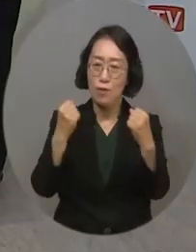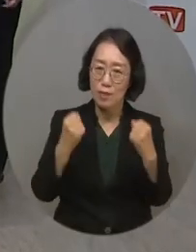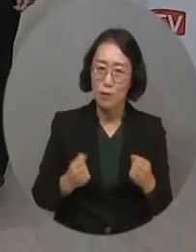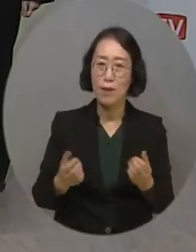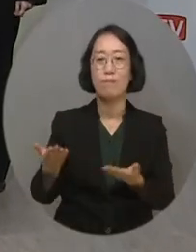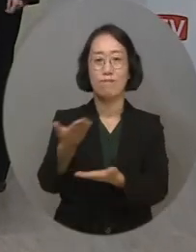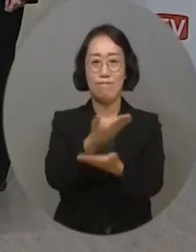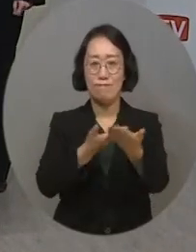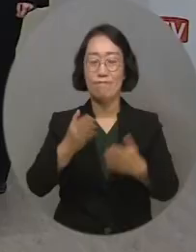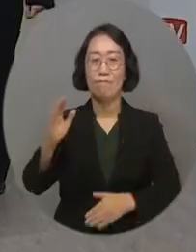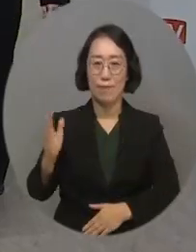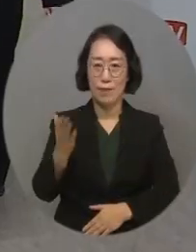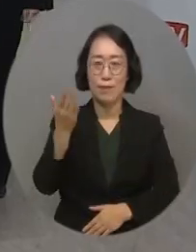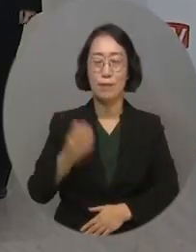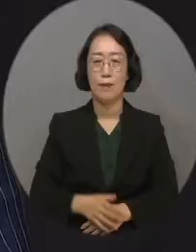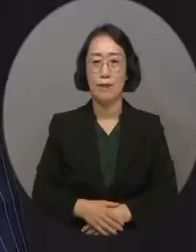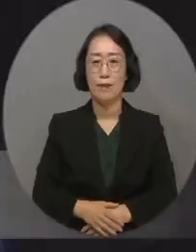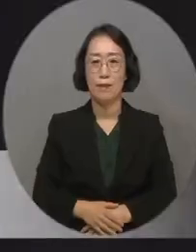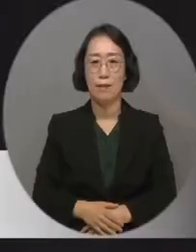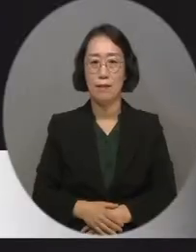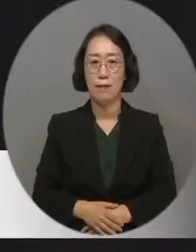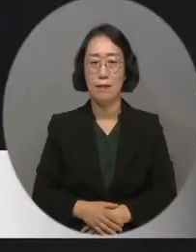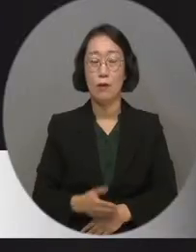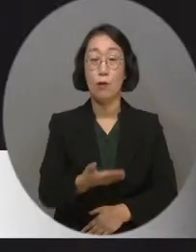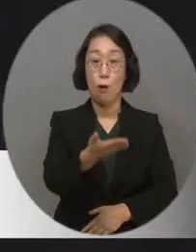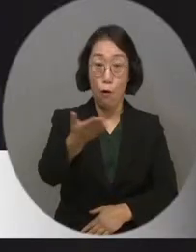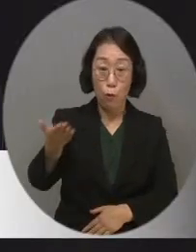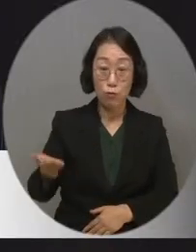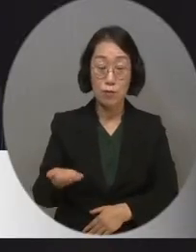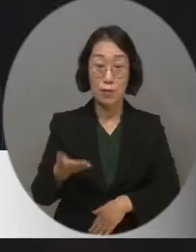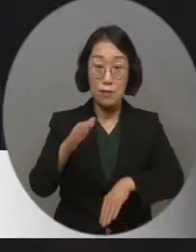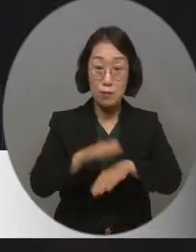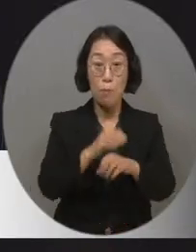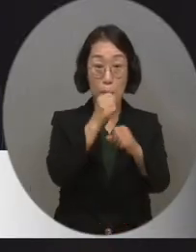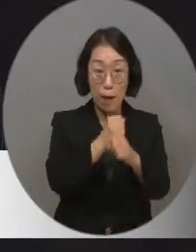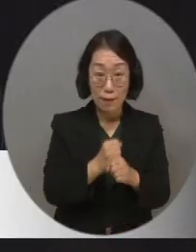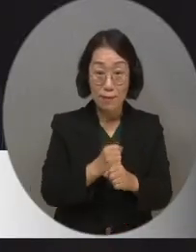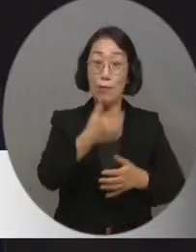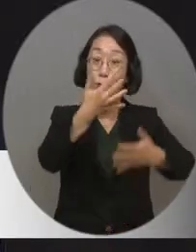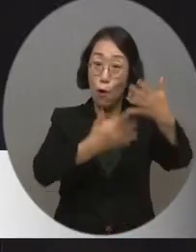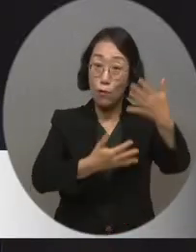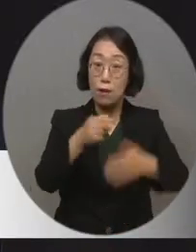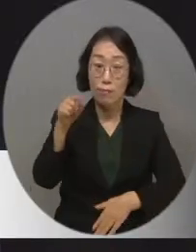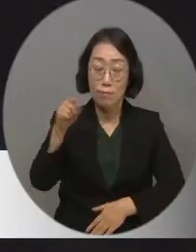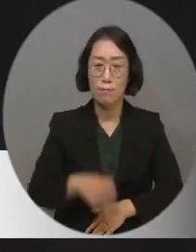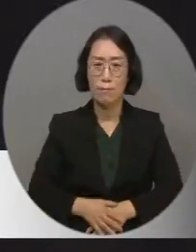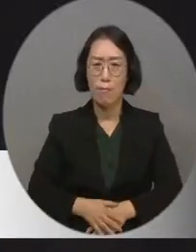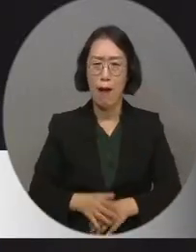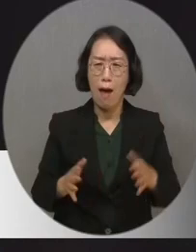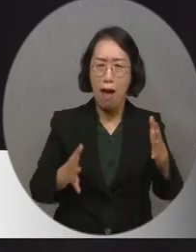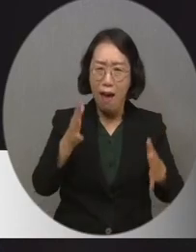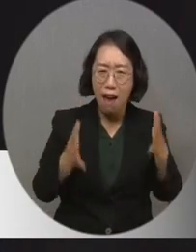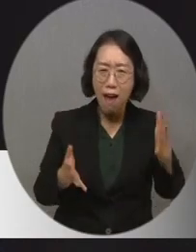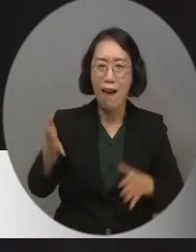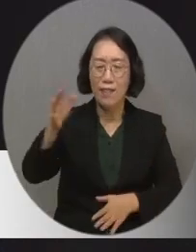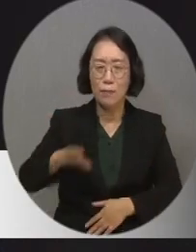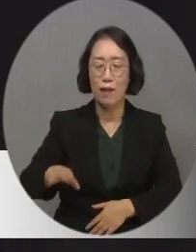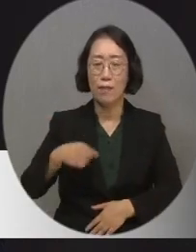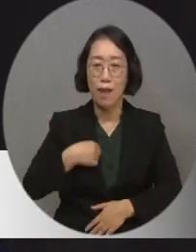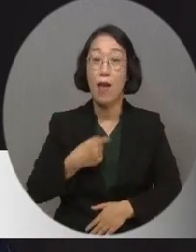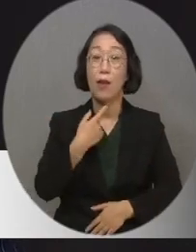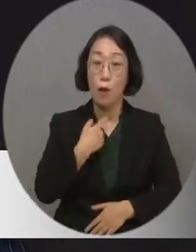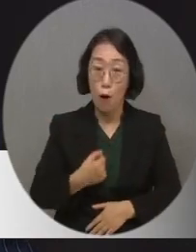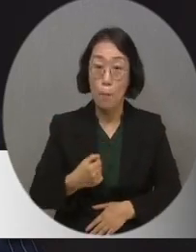나누는 시간을 가졌습니다. 지금 여러분이 직접 받는 거잖아요. 예, 아무리 서툴러도 내가 직접 해봤다는